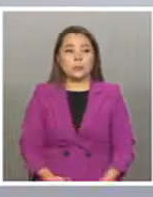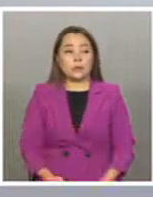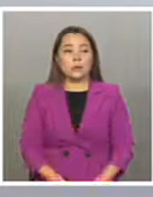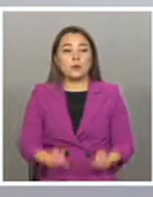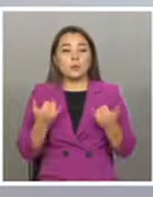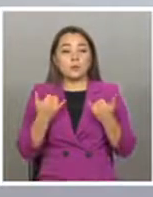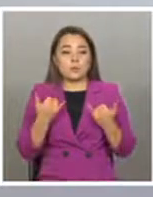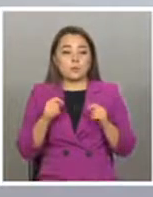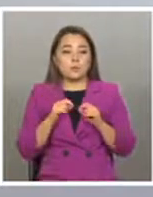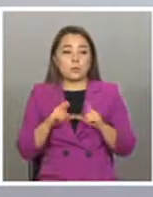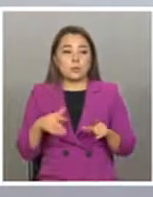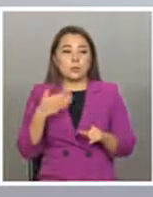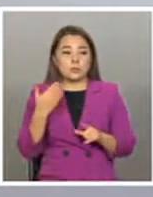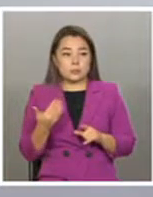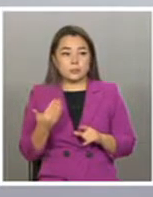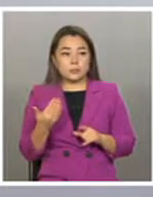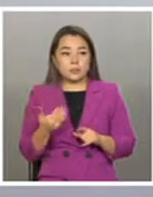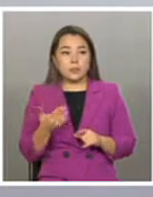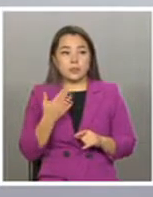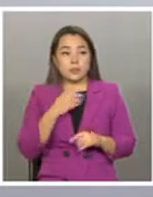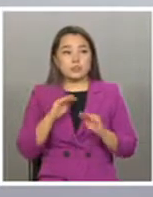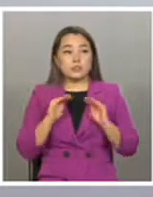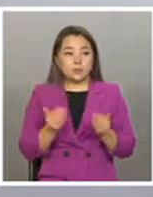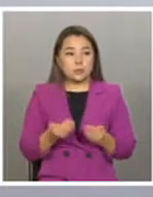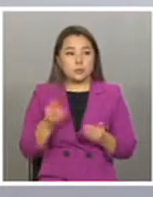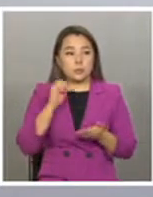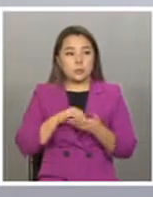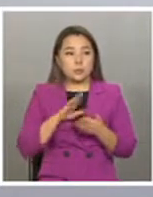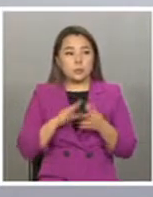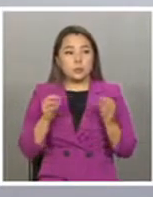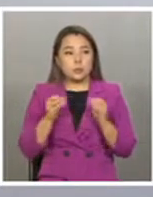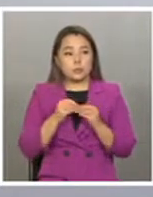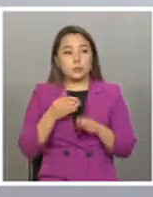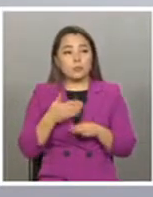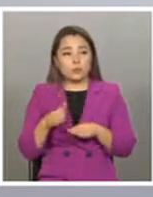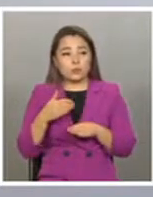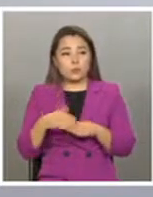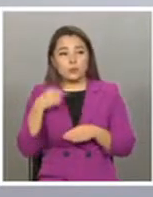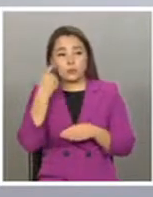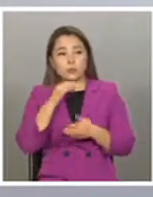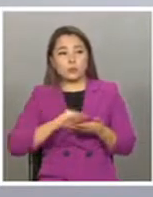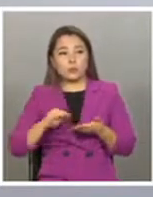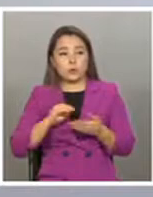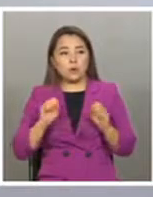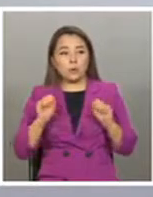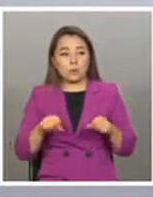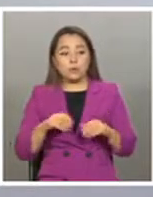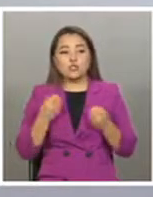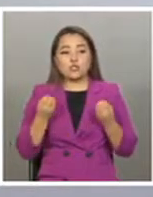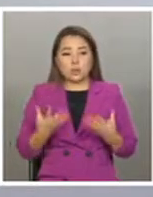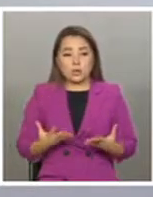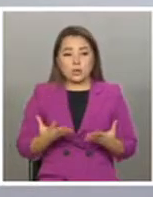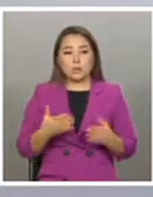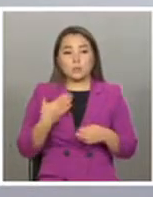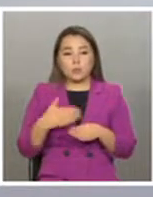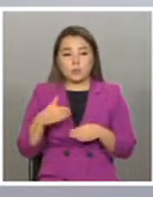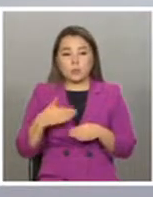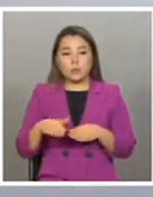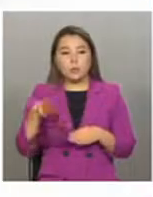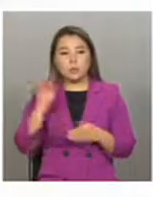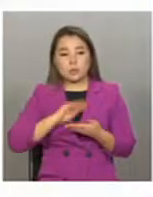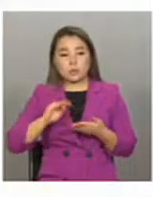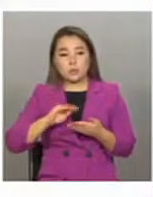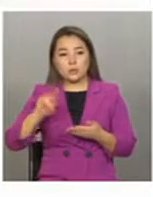Бүгінгі сабақта сіз шектеулі ондық бөлшектерді түрінде жазуға болатын жай бөлшектерді анықтауды үйренесіз.